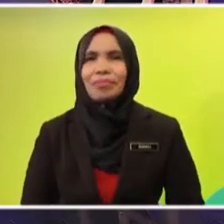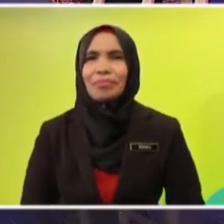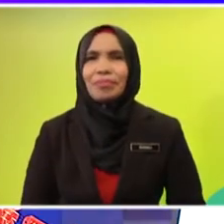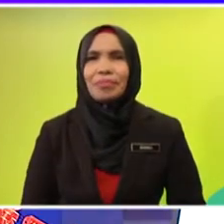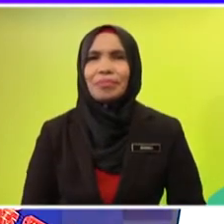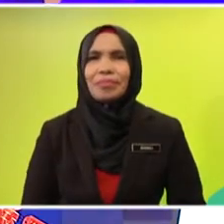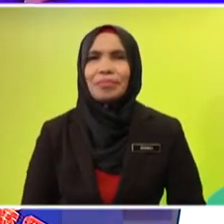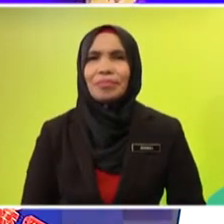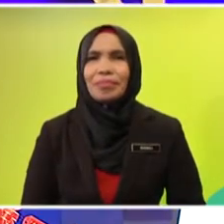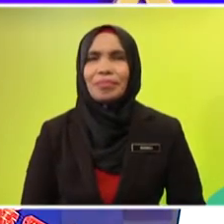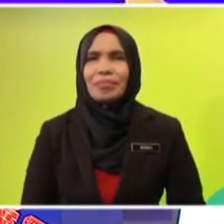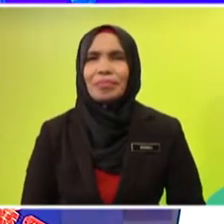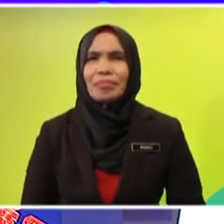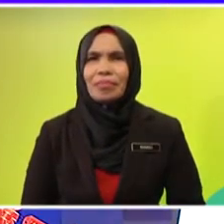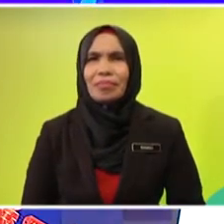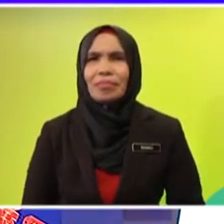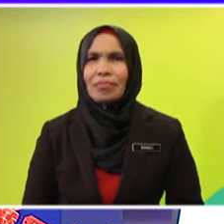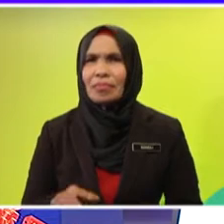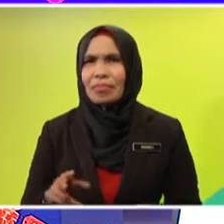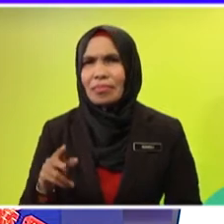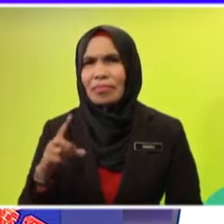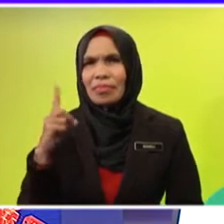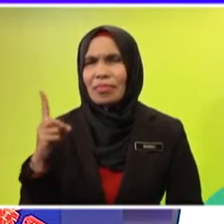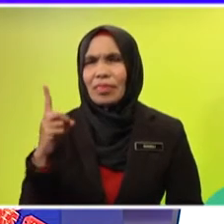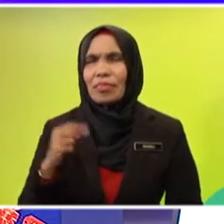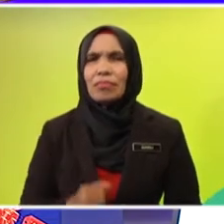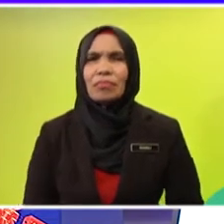kemungkinan salah sebut nama